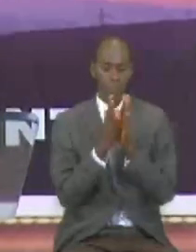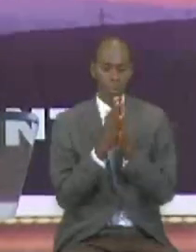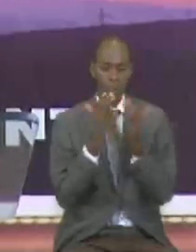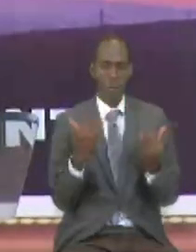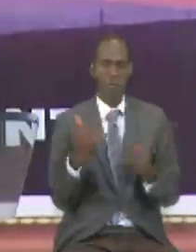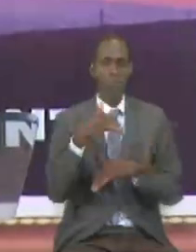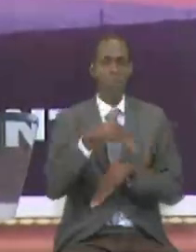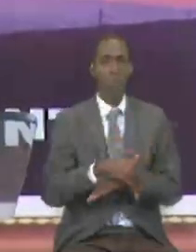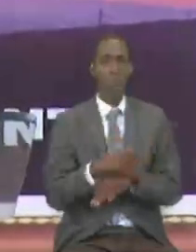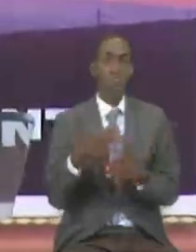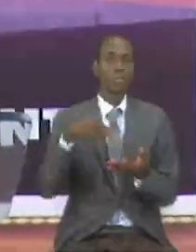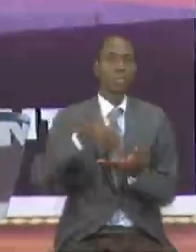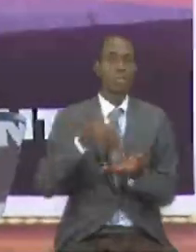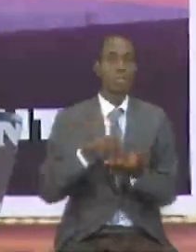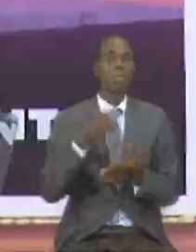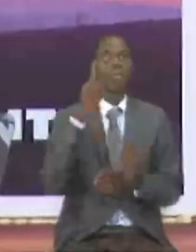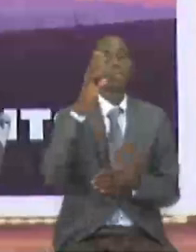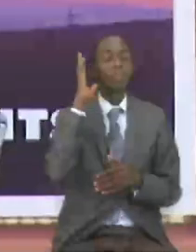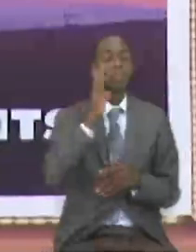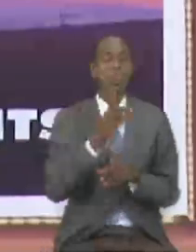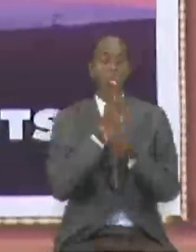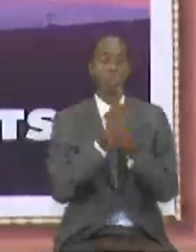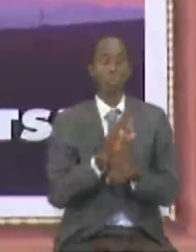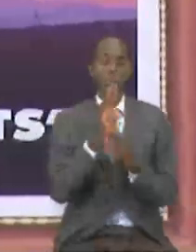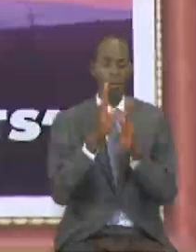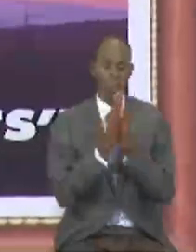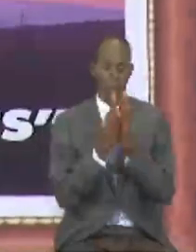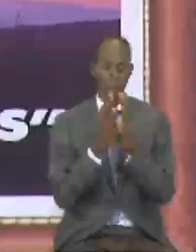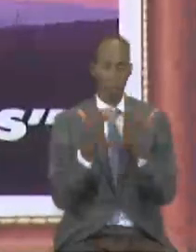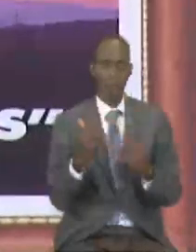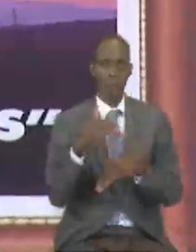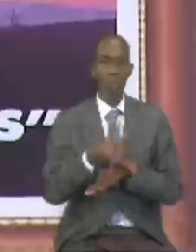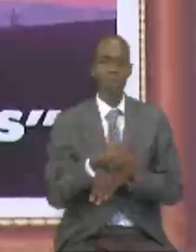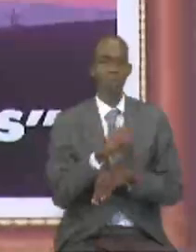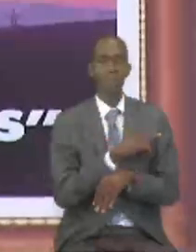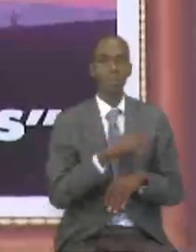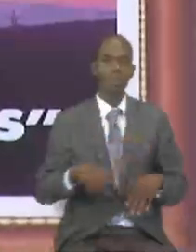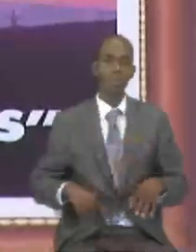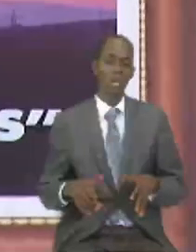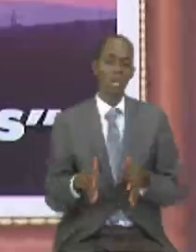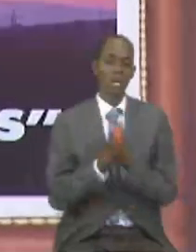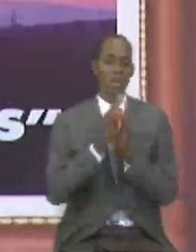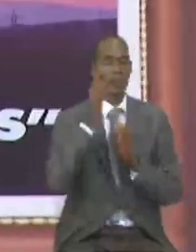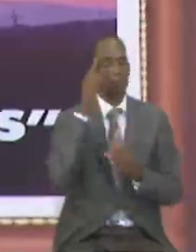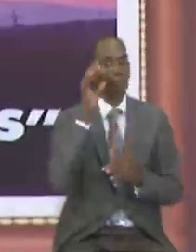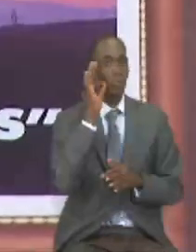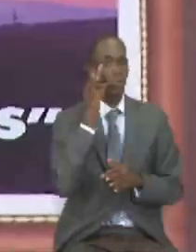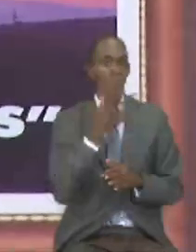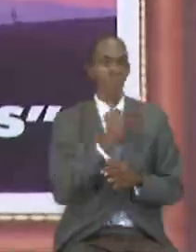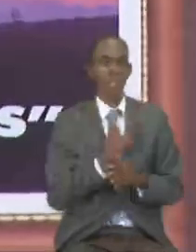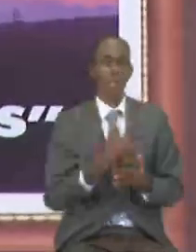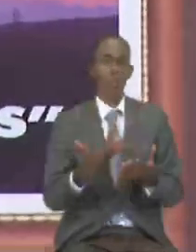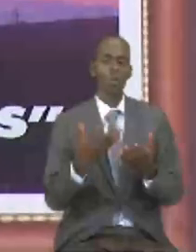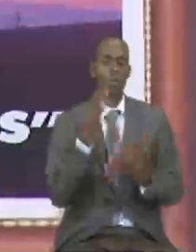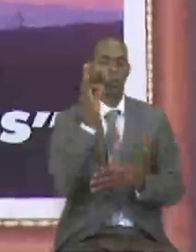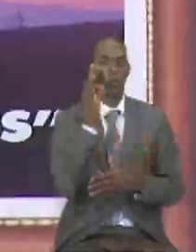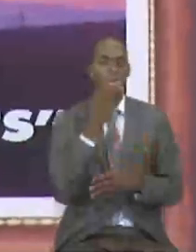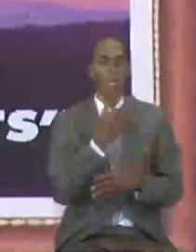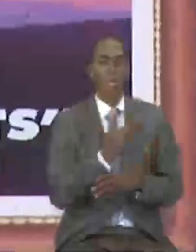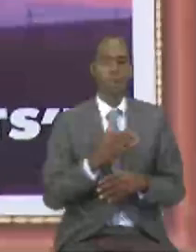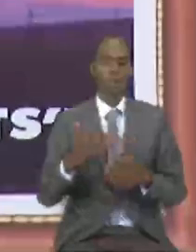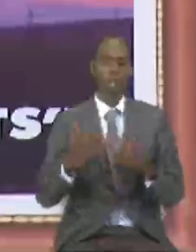soir. Tenez-vous et parlez au Seigneur. Il va vous exaucer aujourd'hui. Le Seigneur demande le fruit.